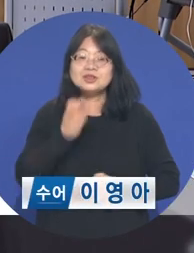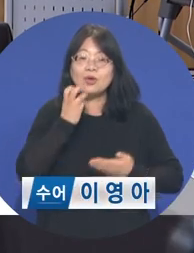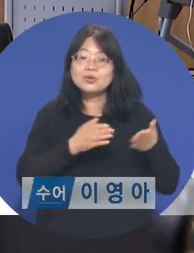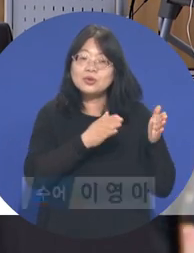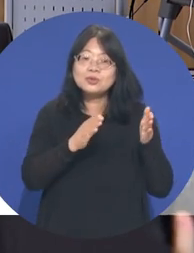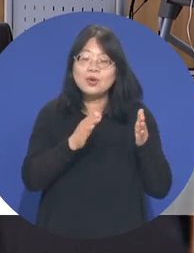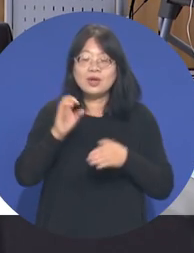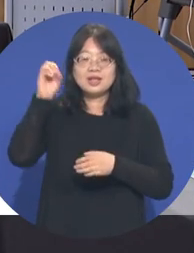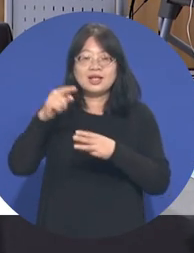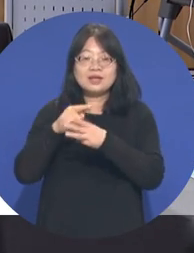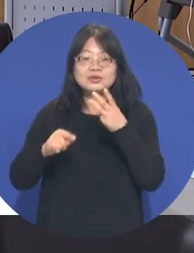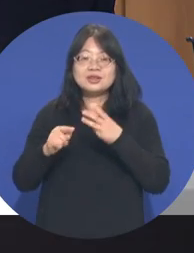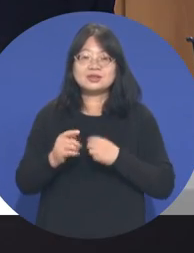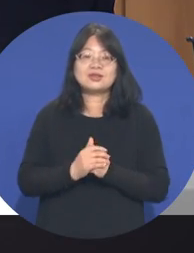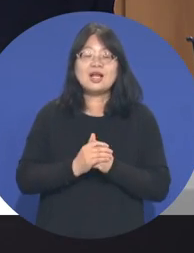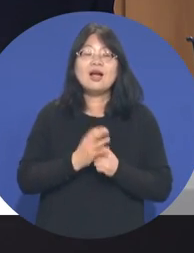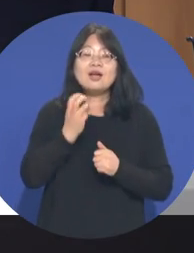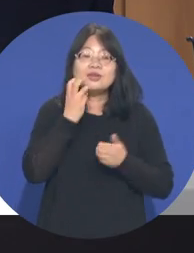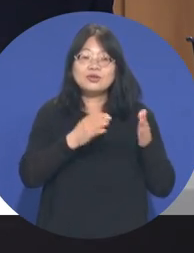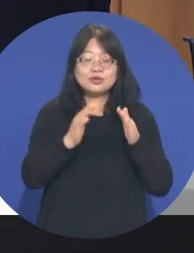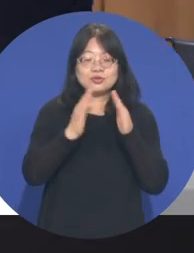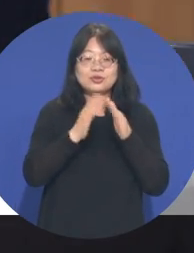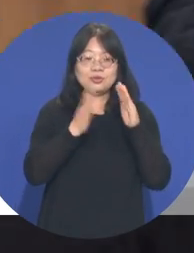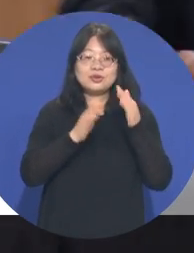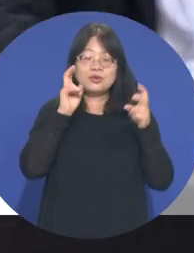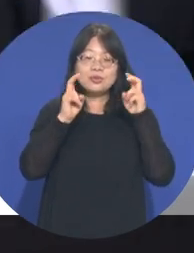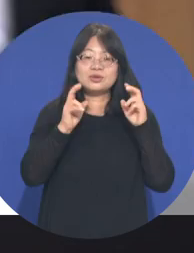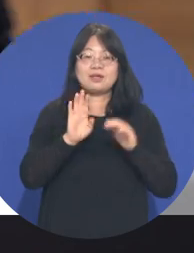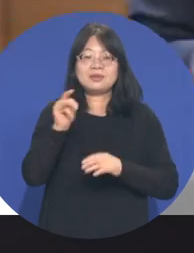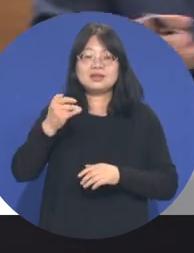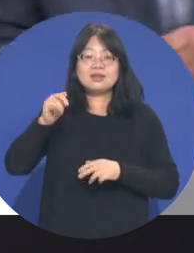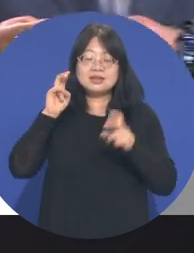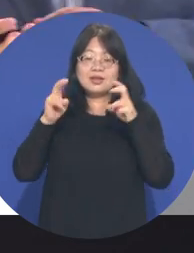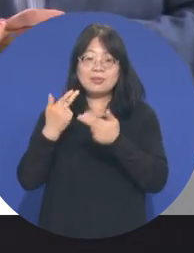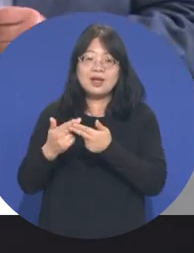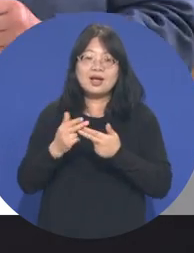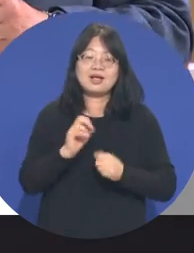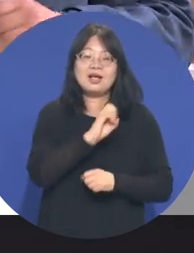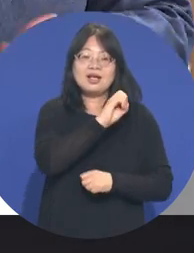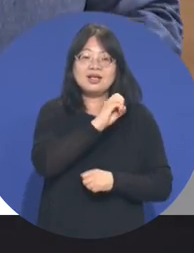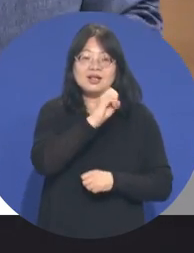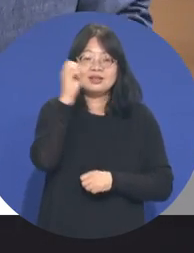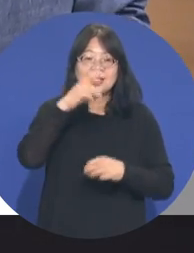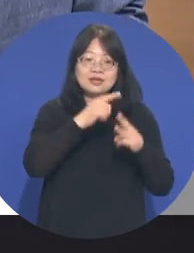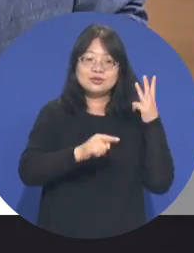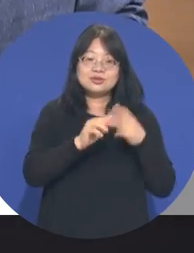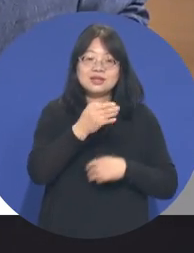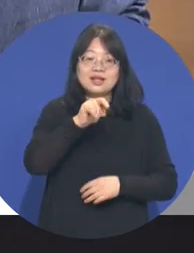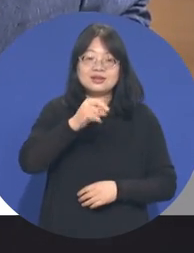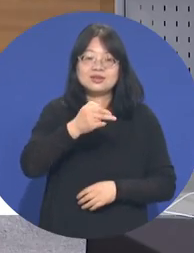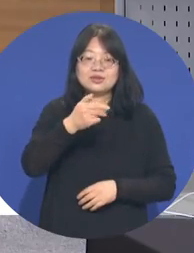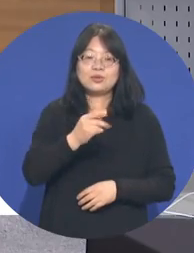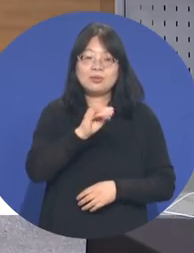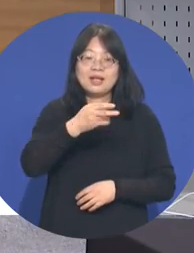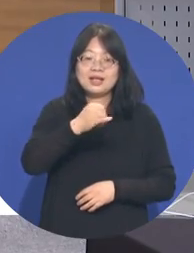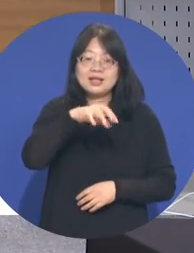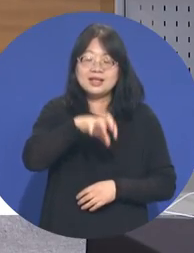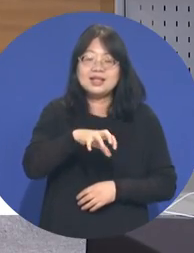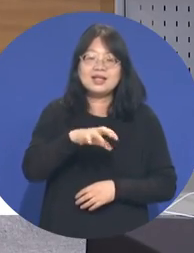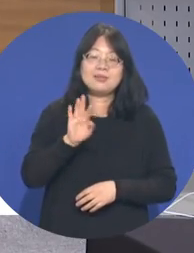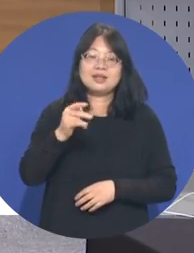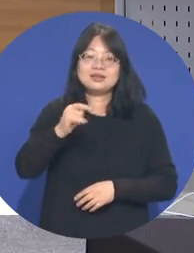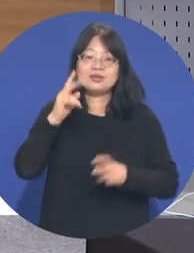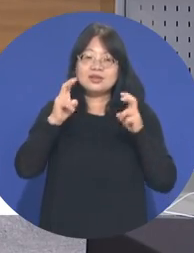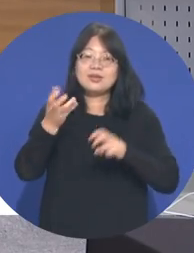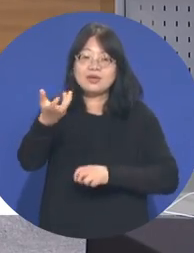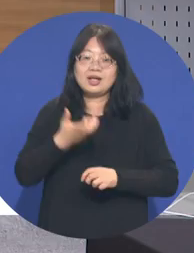경기도와 양주시 경기주택도시공사 벤처기업협회가 경기 양주 테크노밸리 내 벤처기업 유입 활성화를 위해 협력 체계를